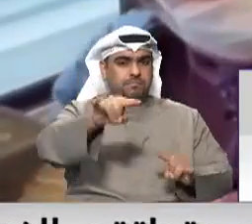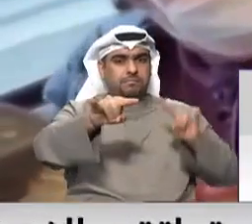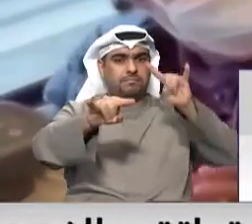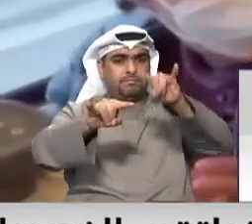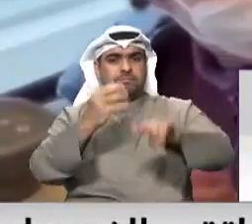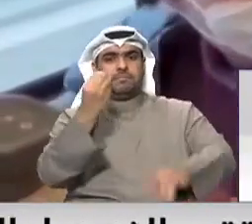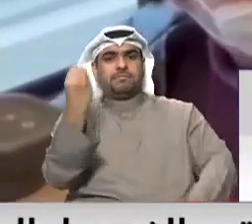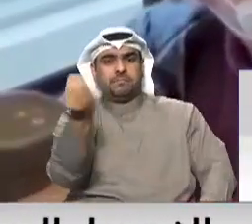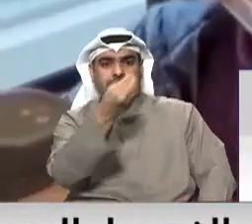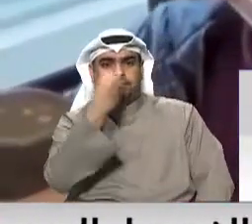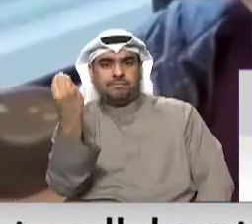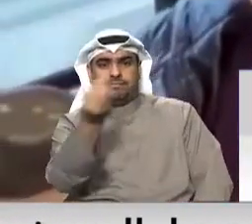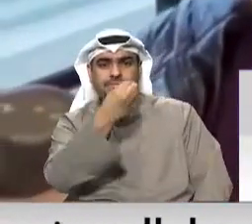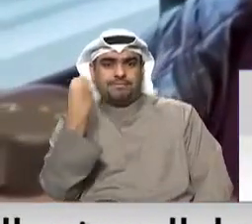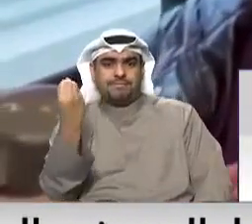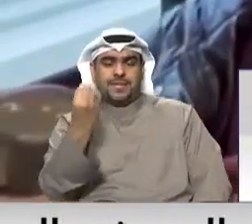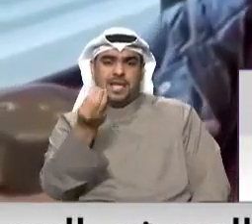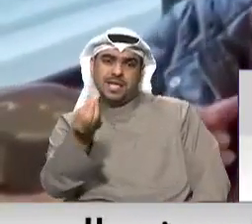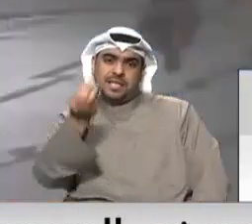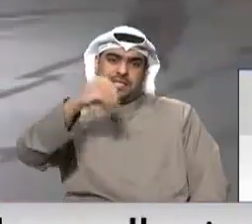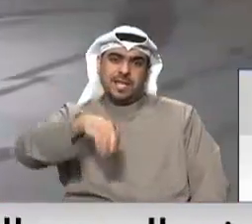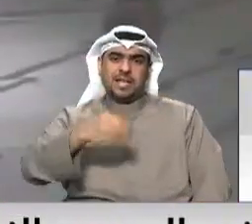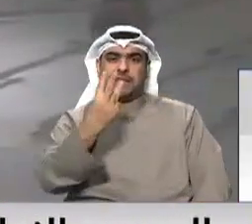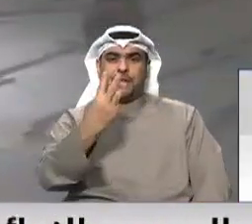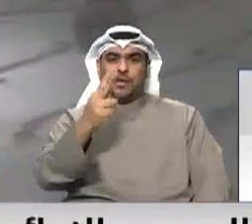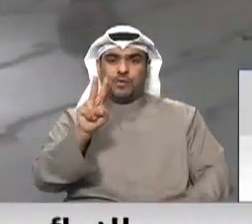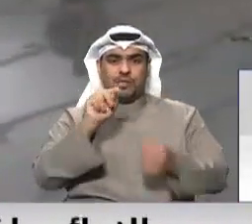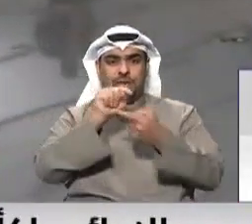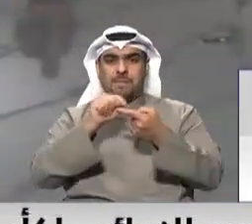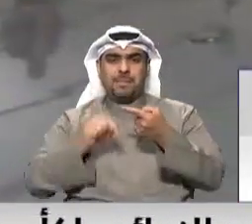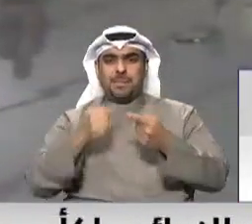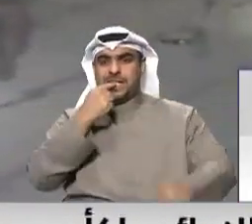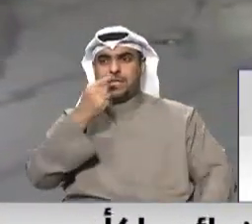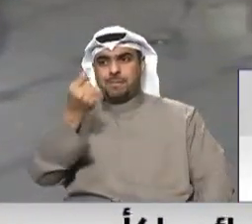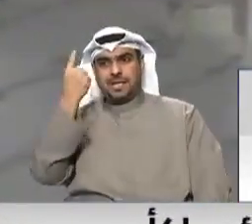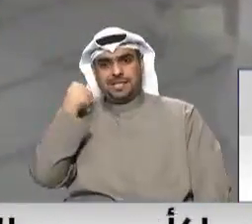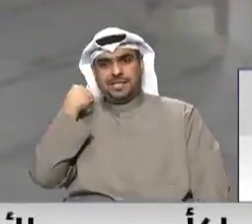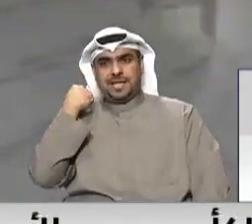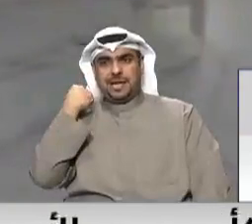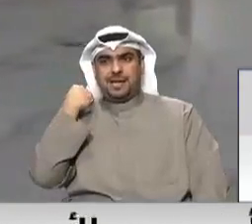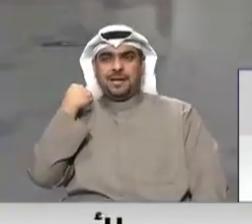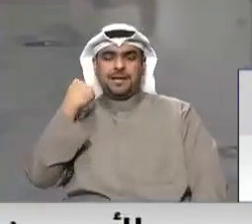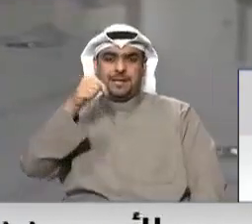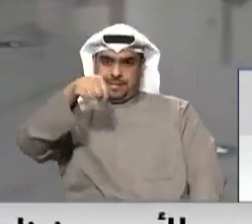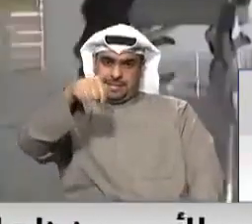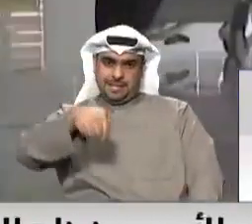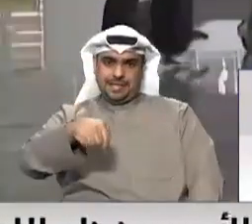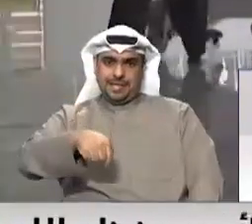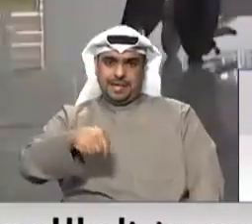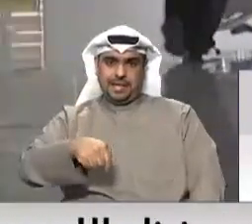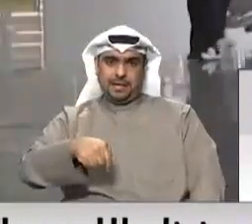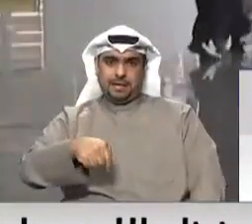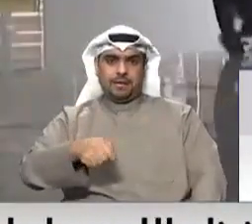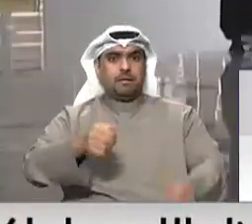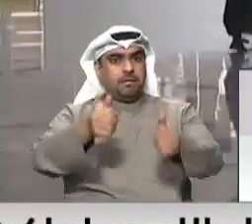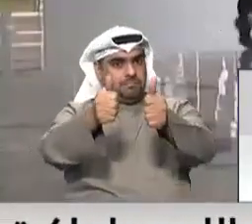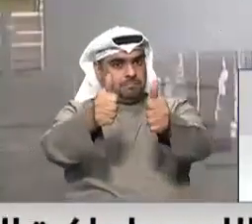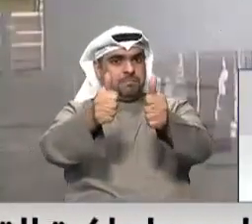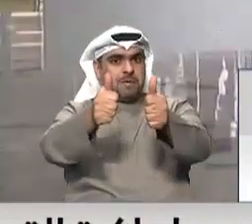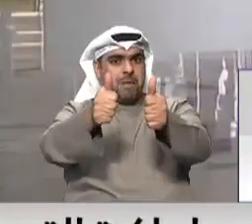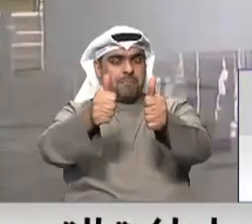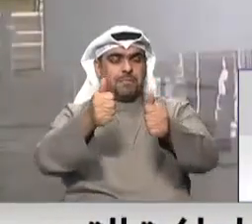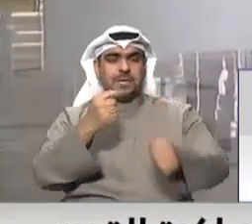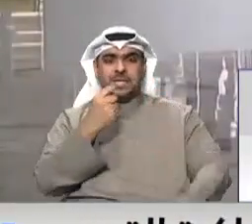23% عن المستويات المسجلة العام الماضي. وبشكل إجمالي يعنى هذا المستوى في تحسن عدد الرحلات مقارنة